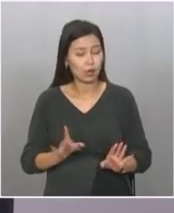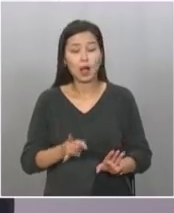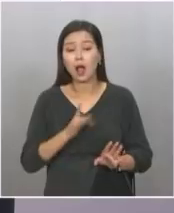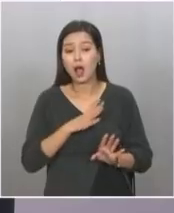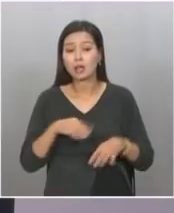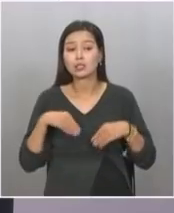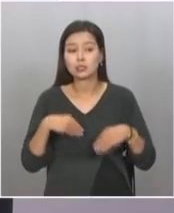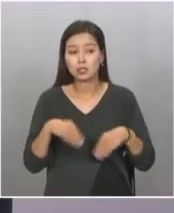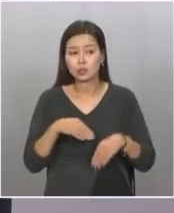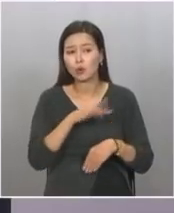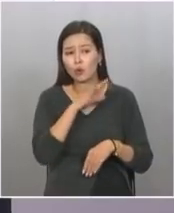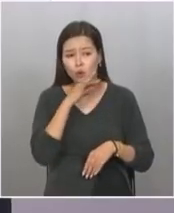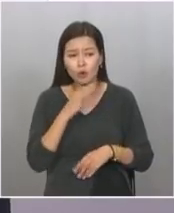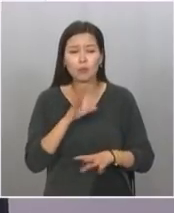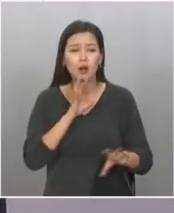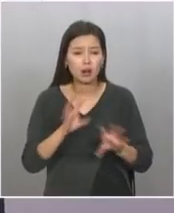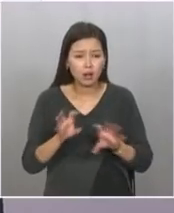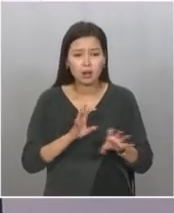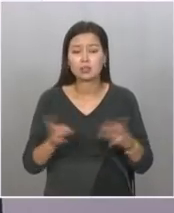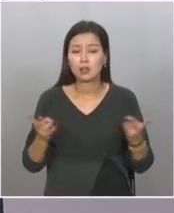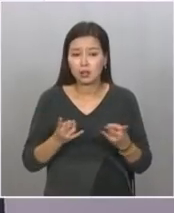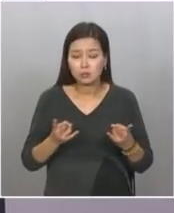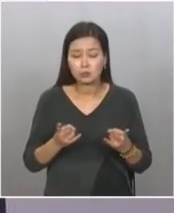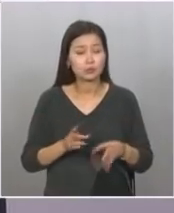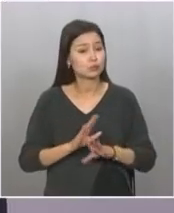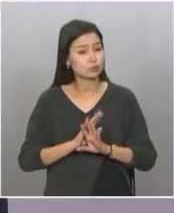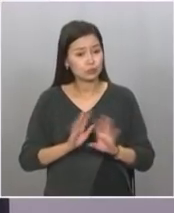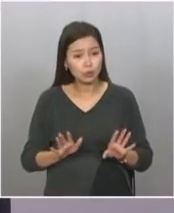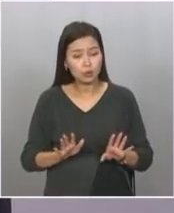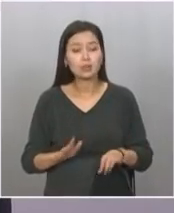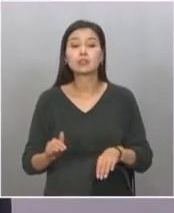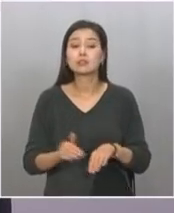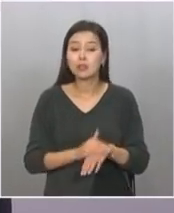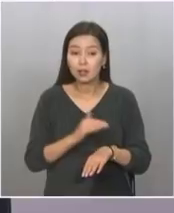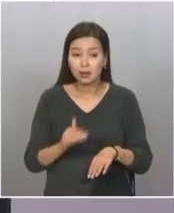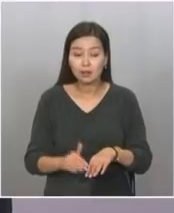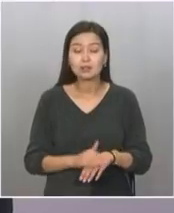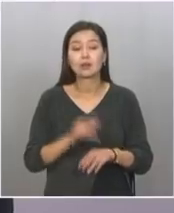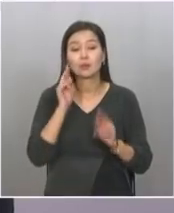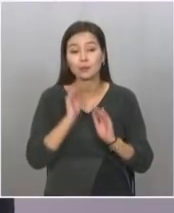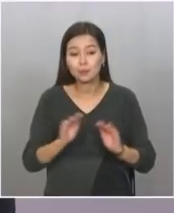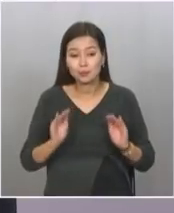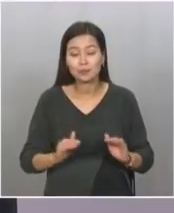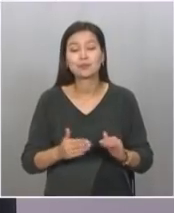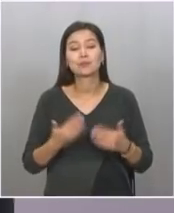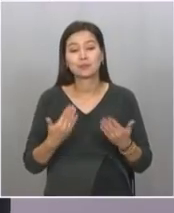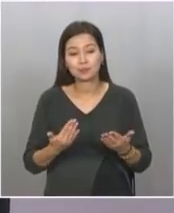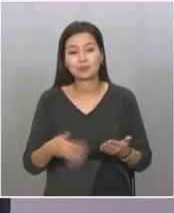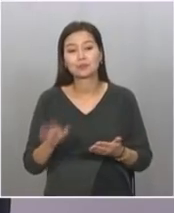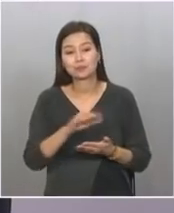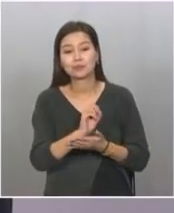Жоқ. Ақ егіске көп күтім қажет пе? Жоқ. Жарайсыздар оқушылар, сабағымызды әрі қарай